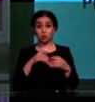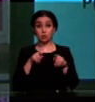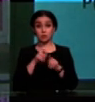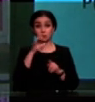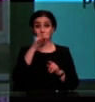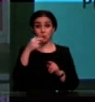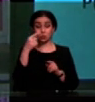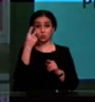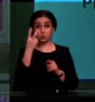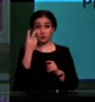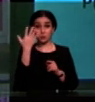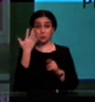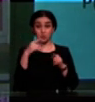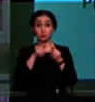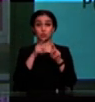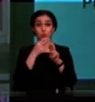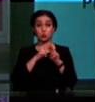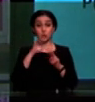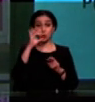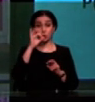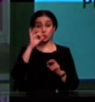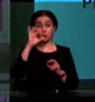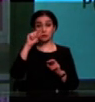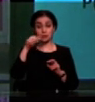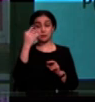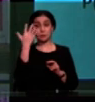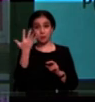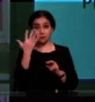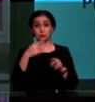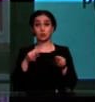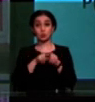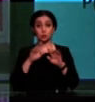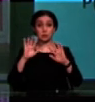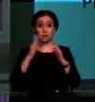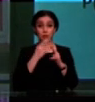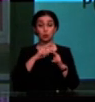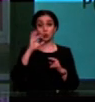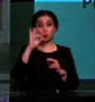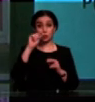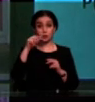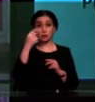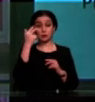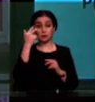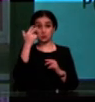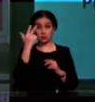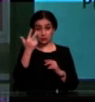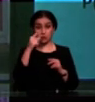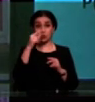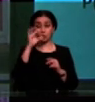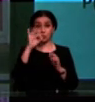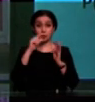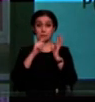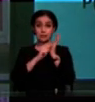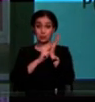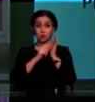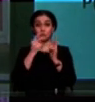минус 0,5 равно 0,5. Вероятность события А3 равна 1 минус